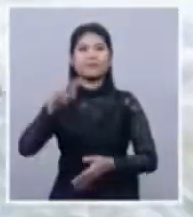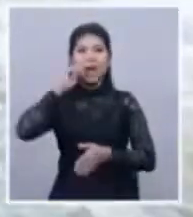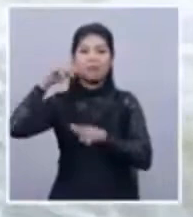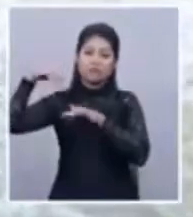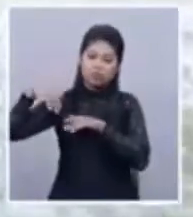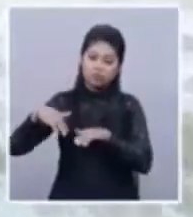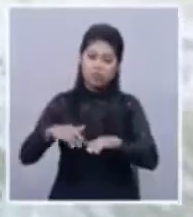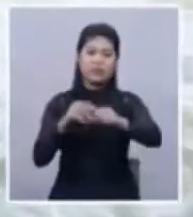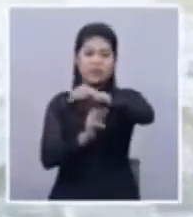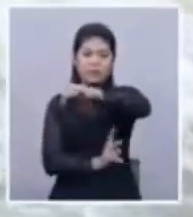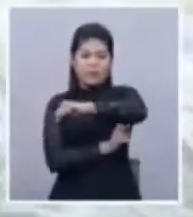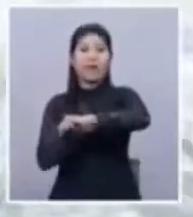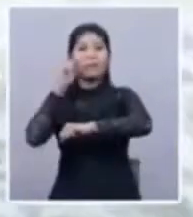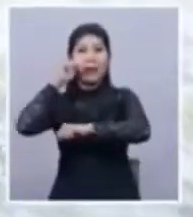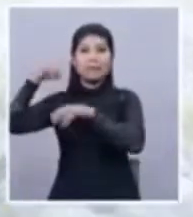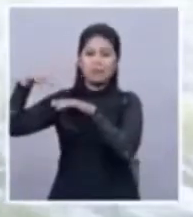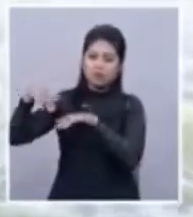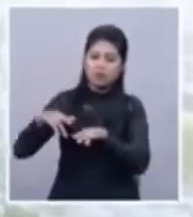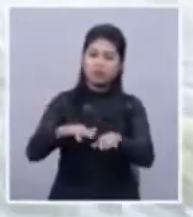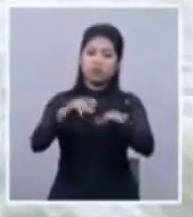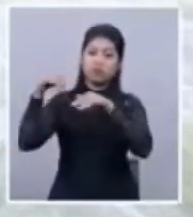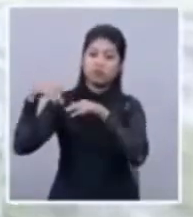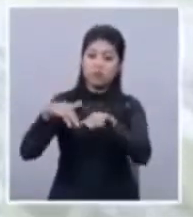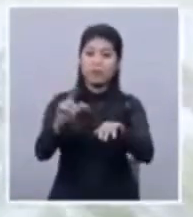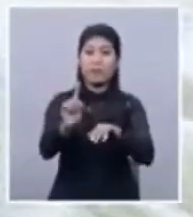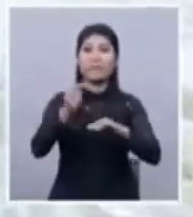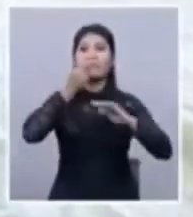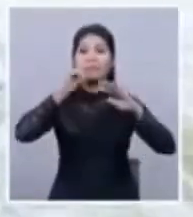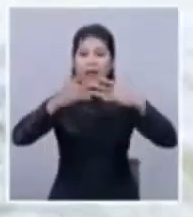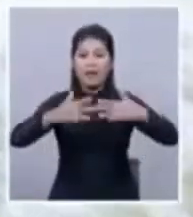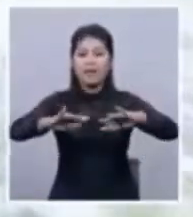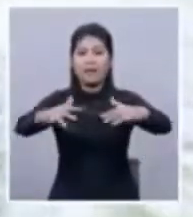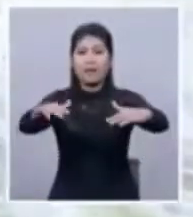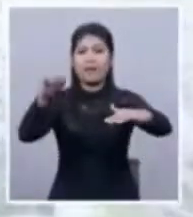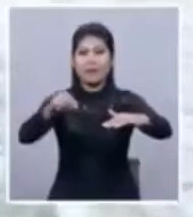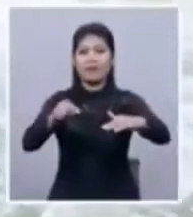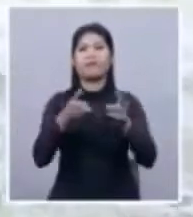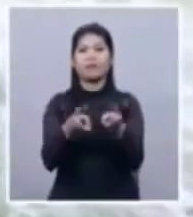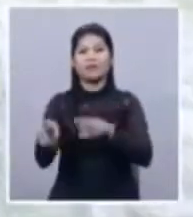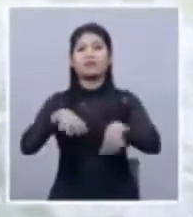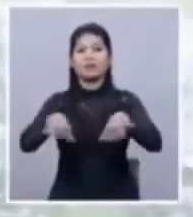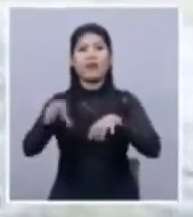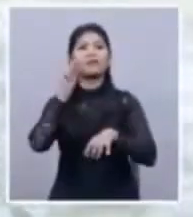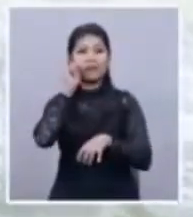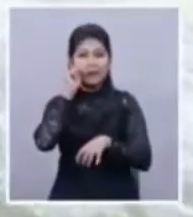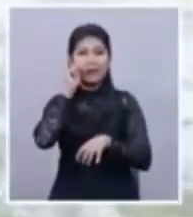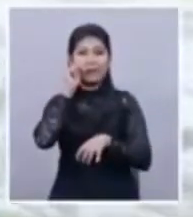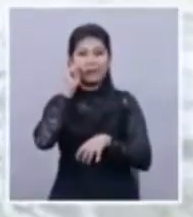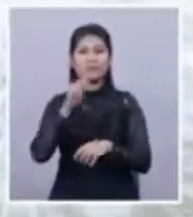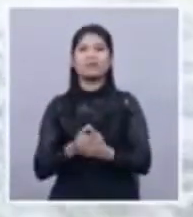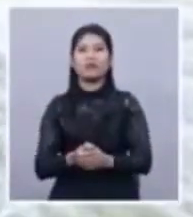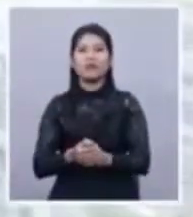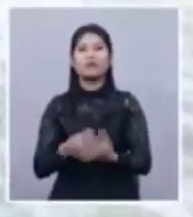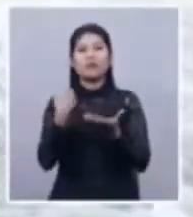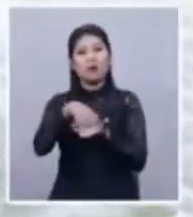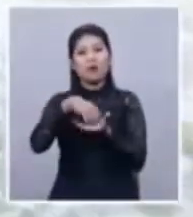สะพานน้ำยกระดับกำลังถูกระบายลงสู่ท้องทะเลนะคะซึ่งนี่ก็เป็นหนึ่งขั้นตอนของการบริหารจัดการน้ำค่ะและเราก็ได้เห็นภาพรวมนะค